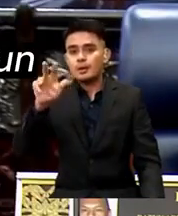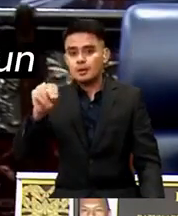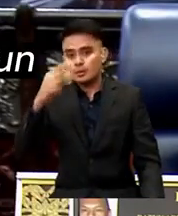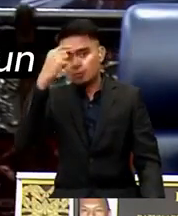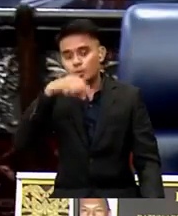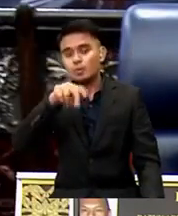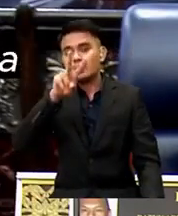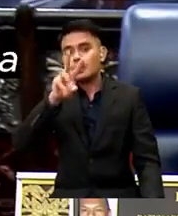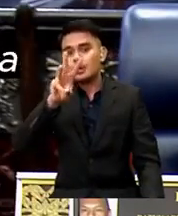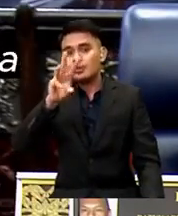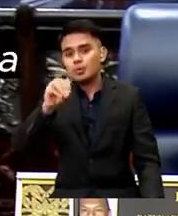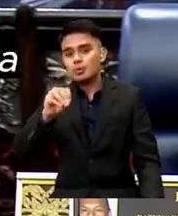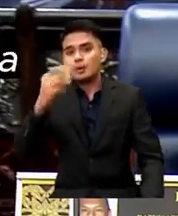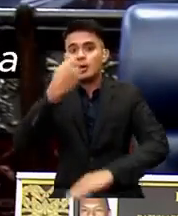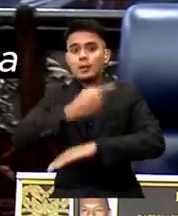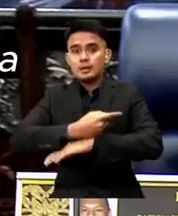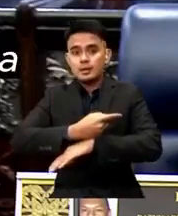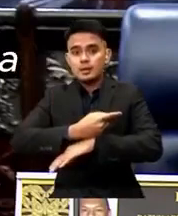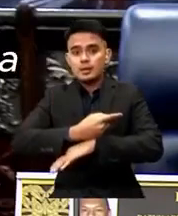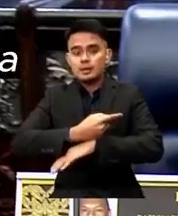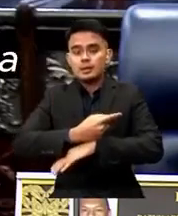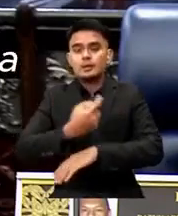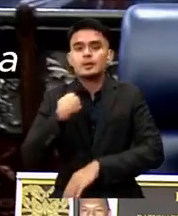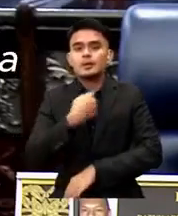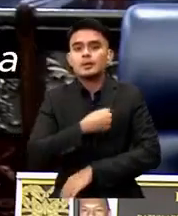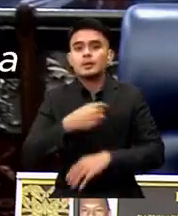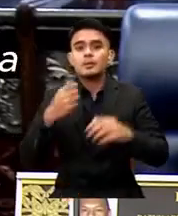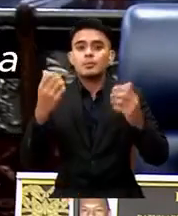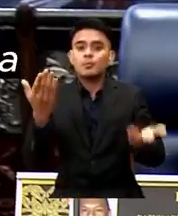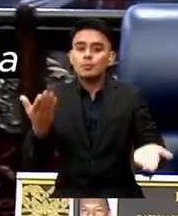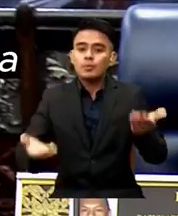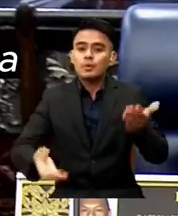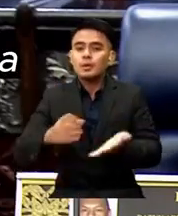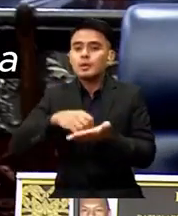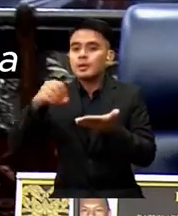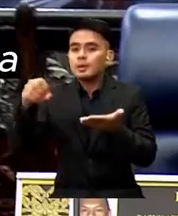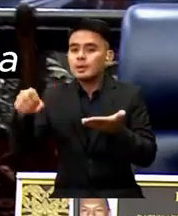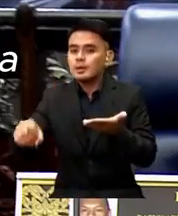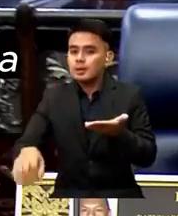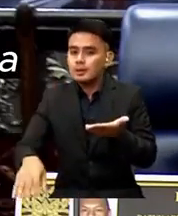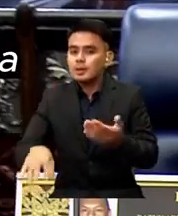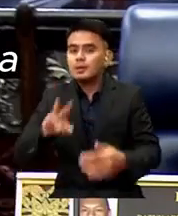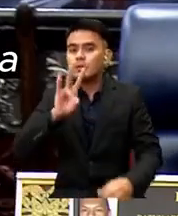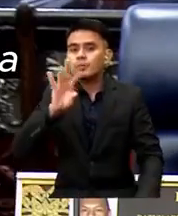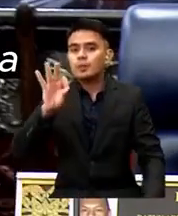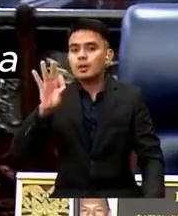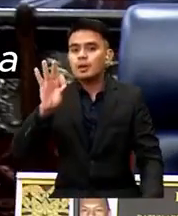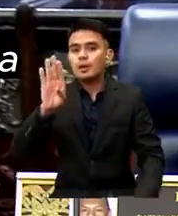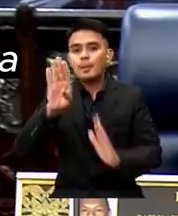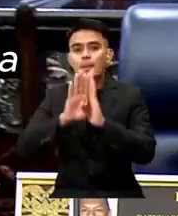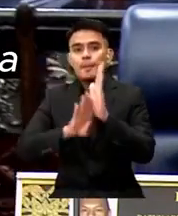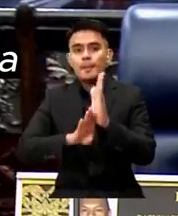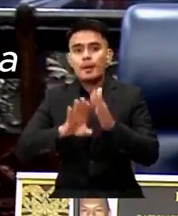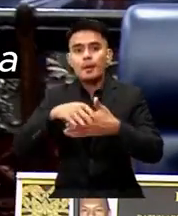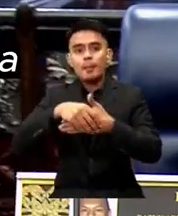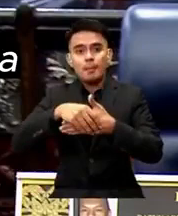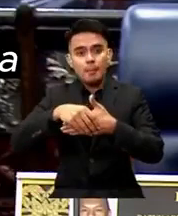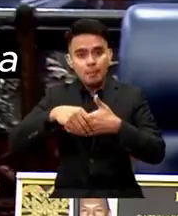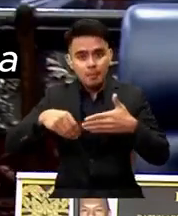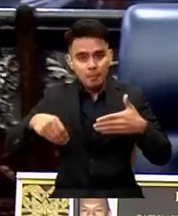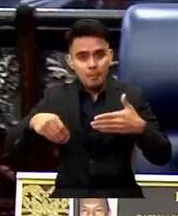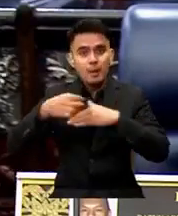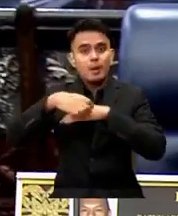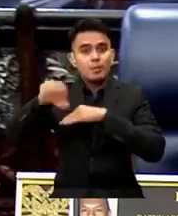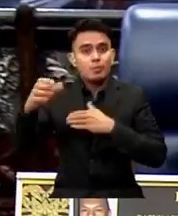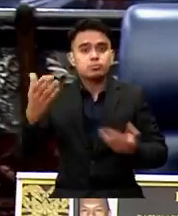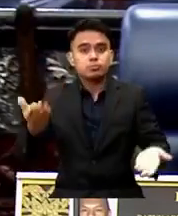hari setahun, kita kehilangan 7.9 bilion nilai ekspor